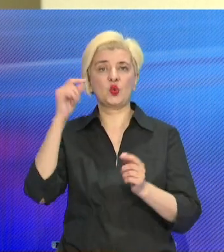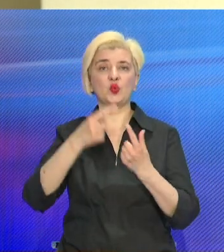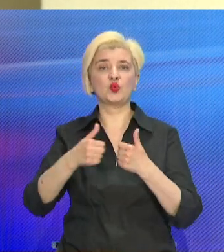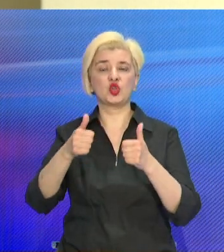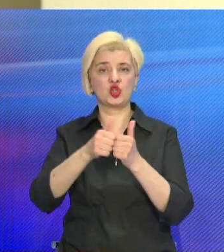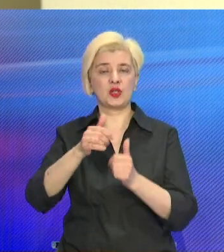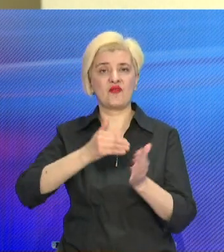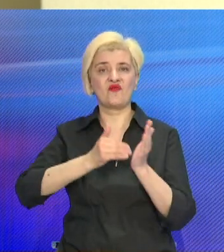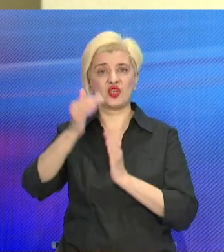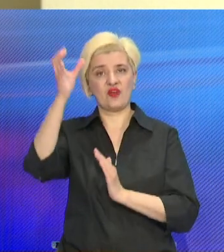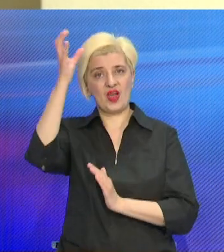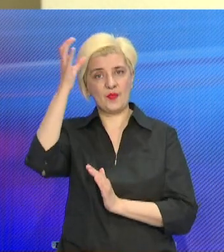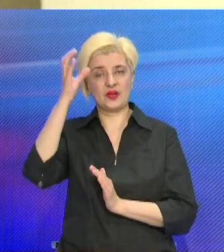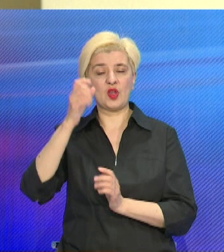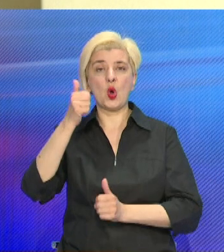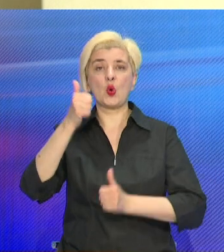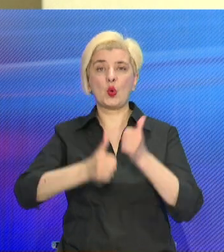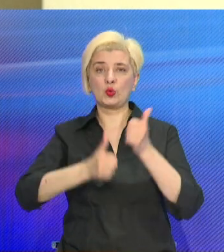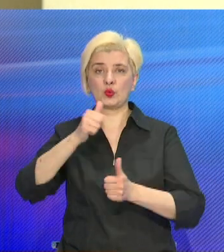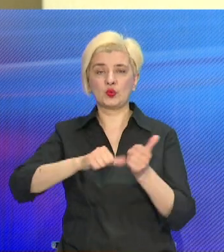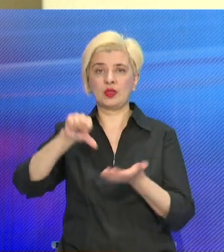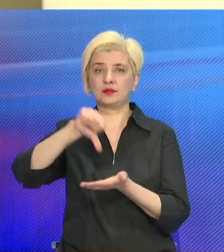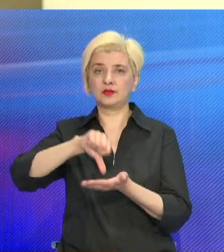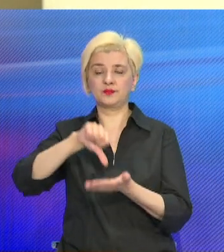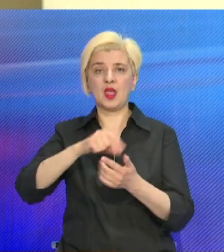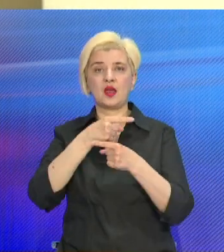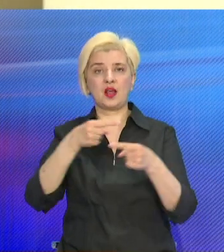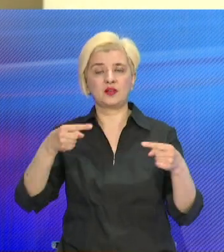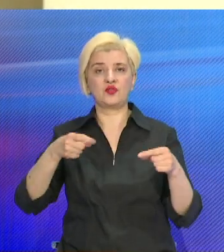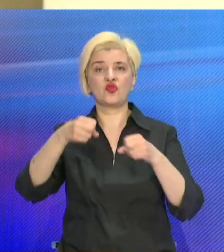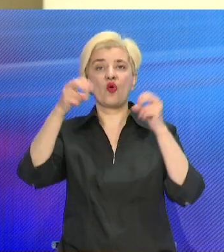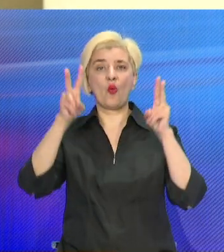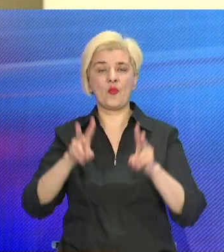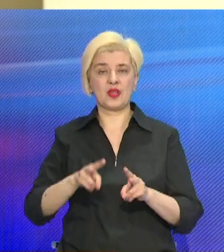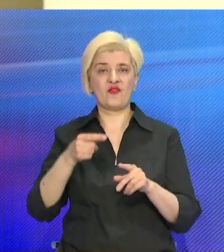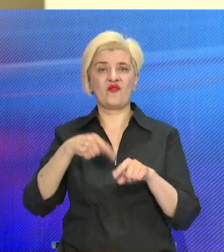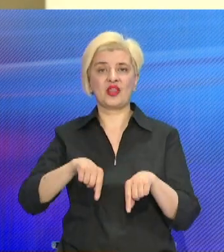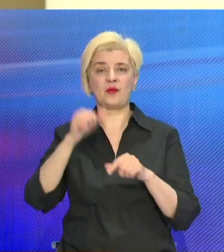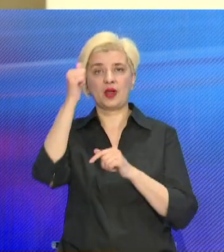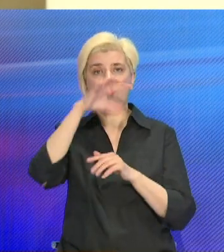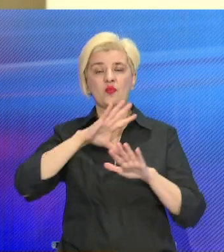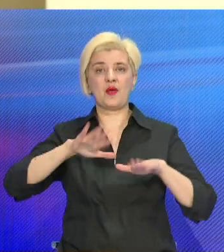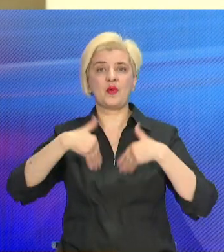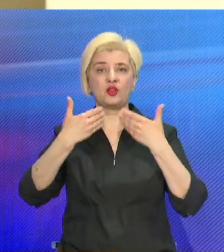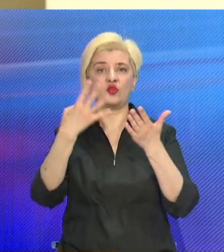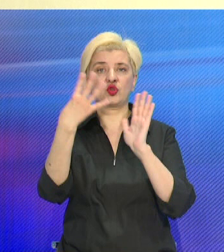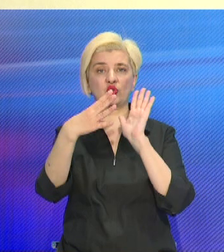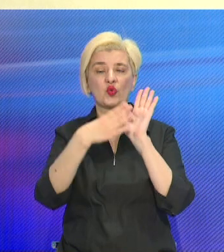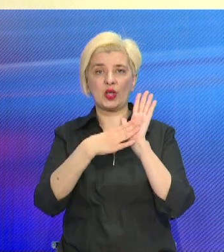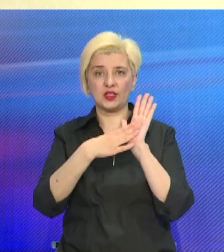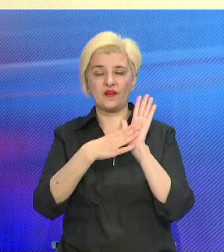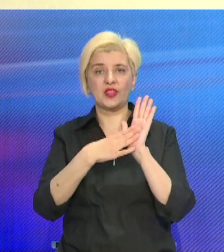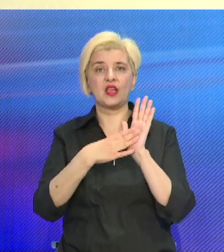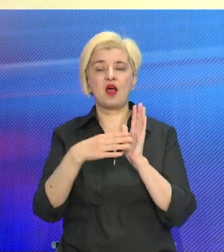образования. Учащиеся конкурсанты соревнуются по различным компетенциям. В этом году их было предложено 49 компетенций.